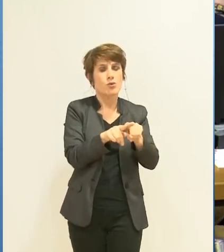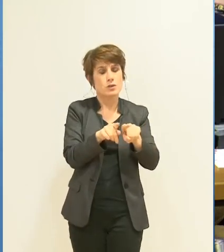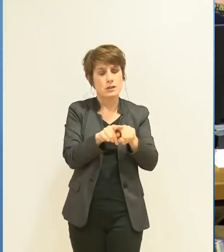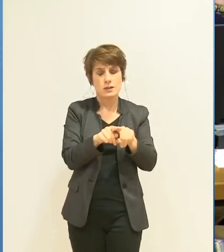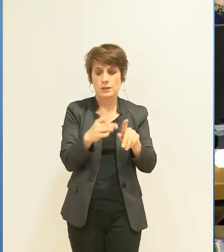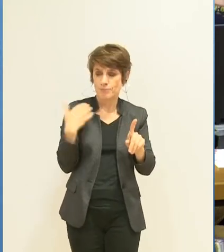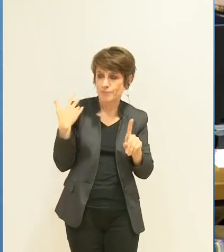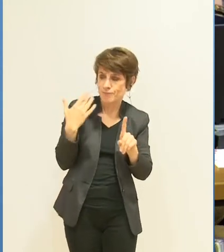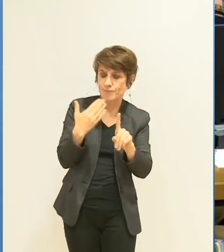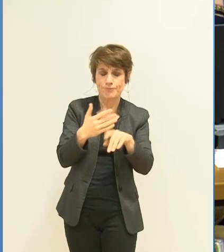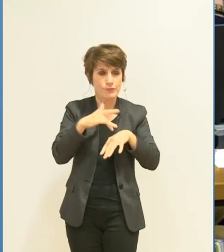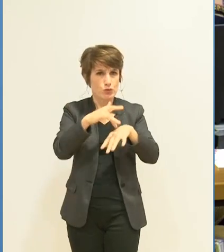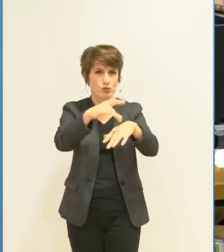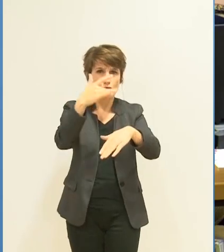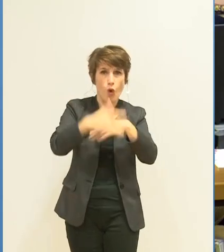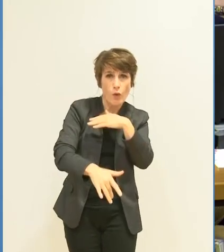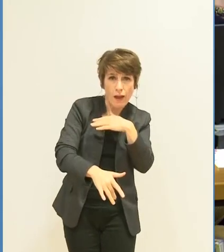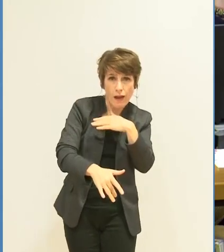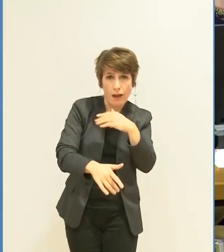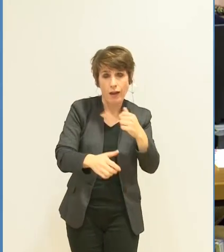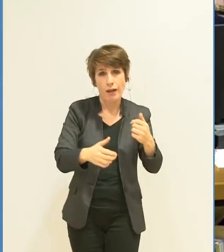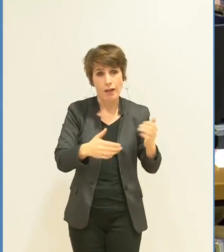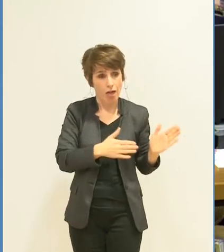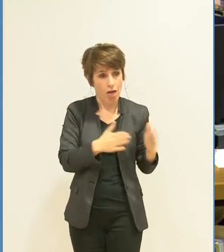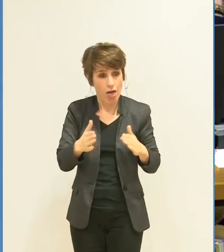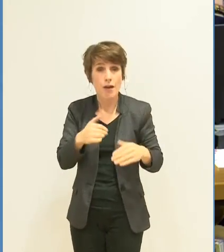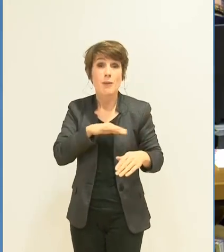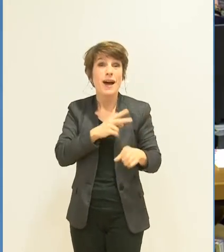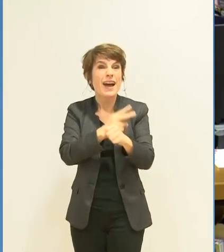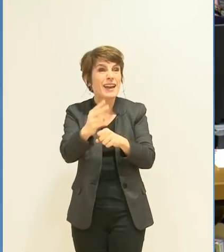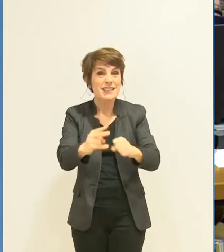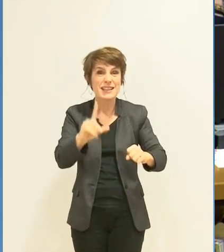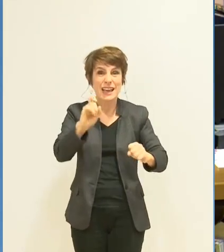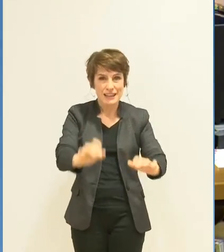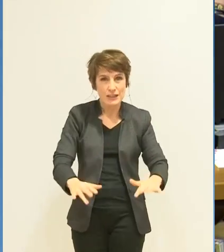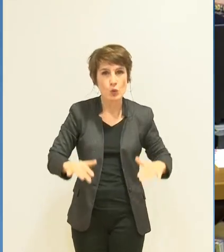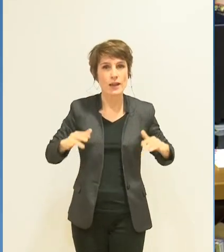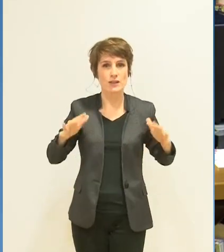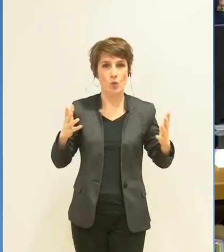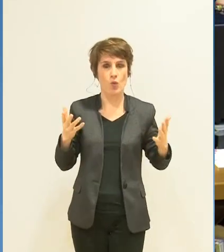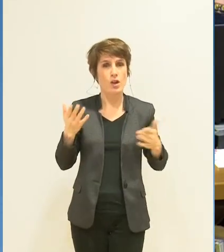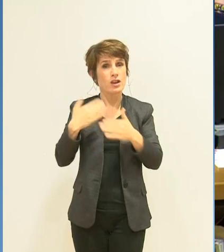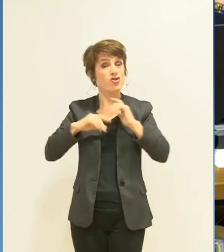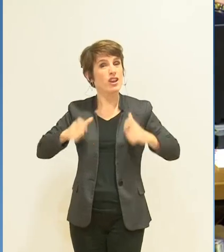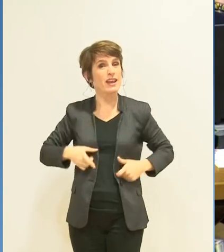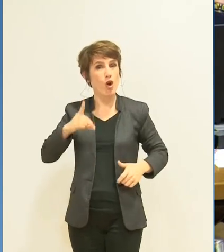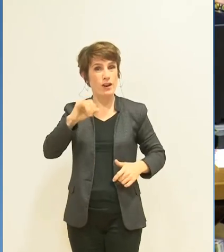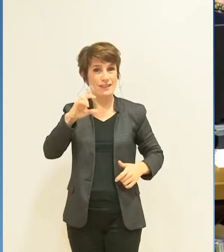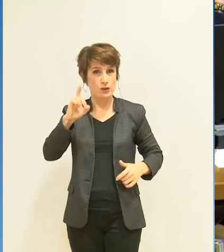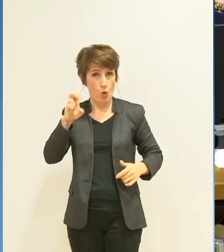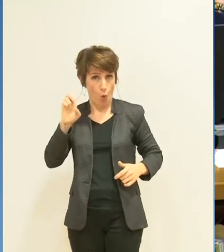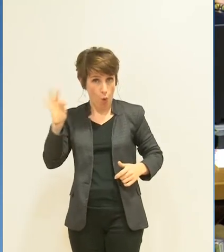avoir à cause d'eux de risque inondation c'était le cas dans lesquels l'école diderot et